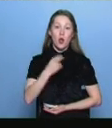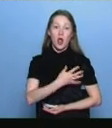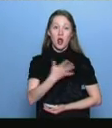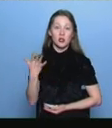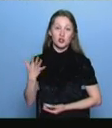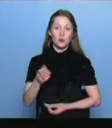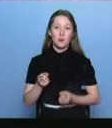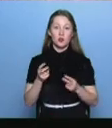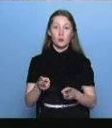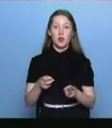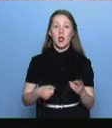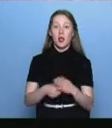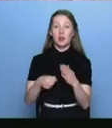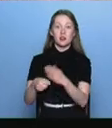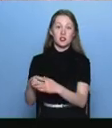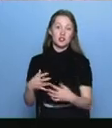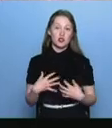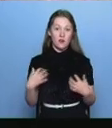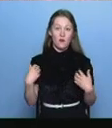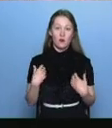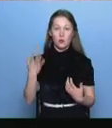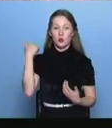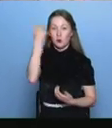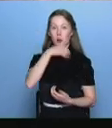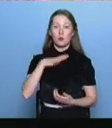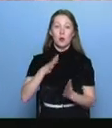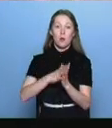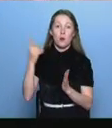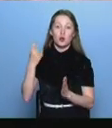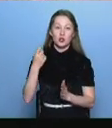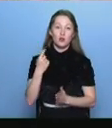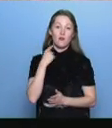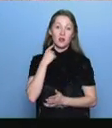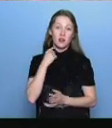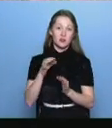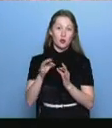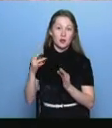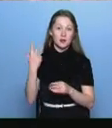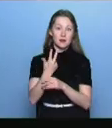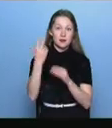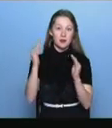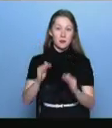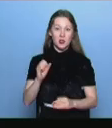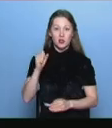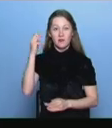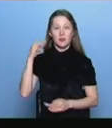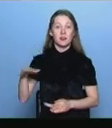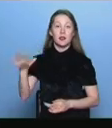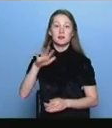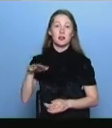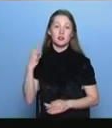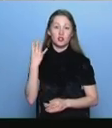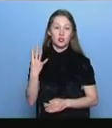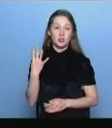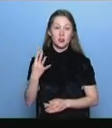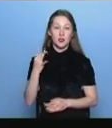с охотой. В прошлом году их было выявлено больше сотни. Для сравнения, в Кировской области в 3 раза меньше, в Татарстане в 4. Между тем,